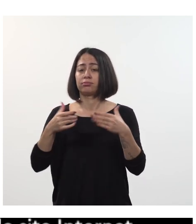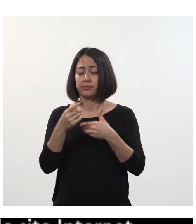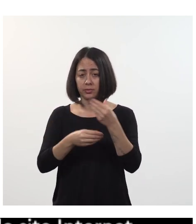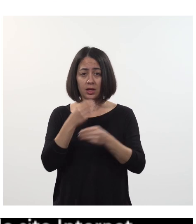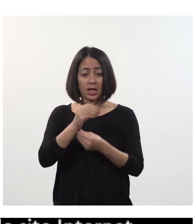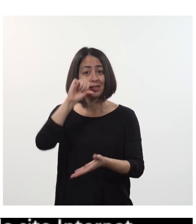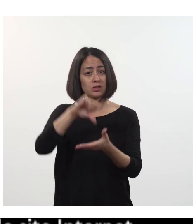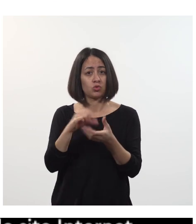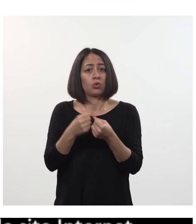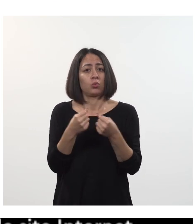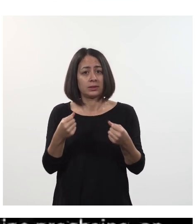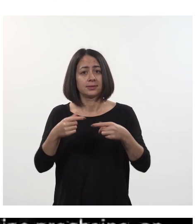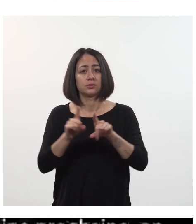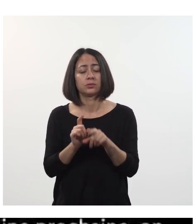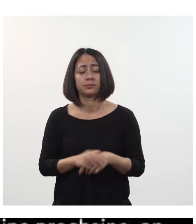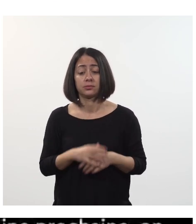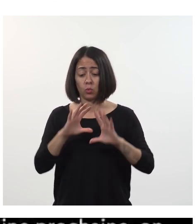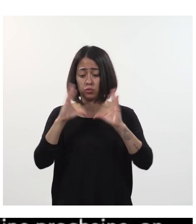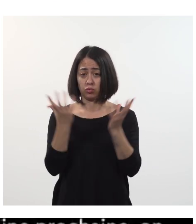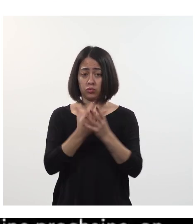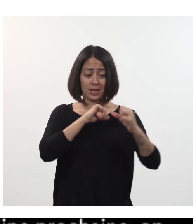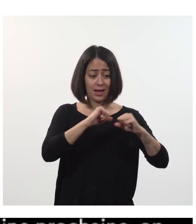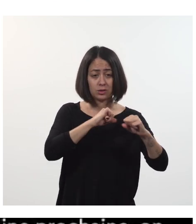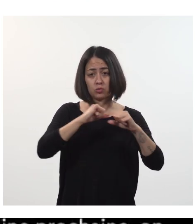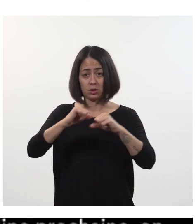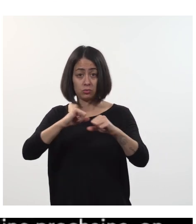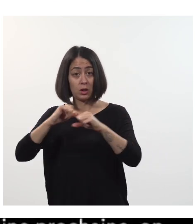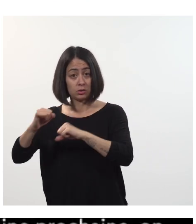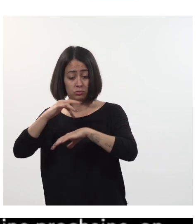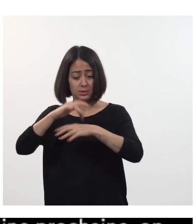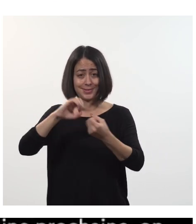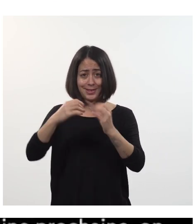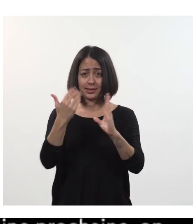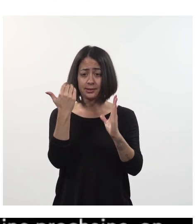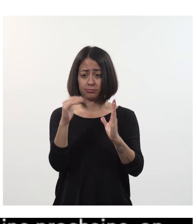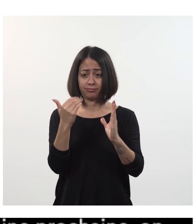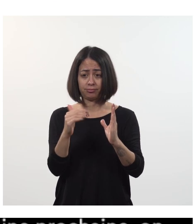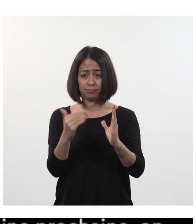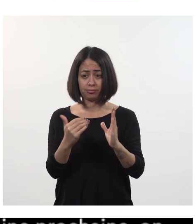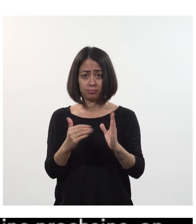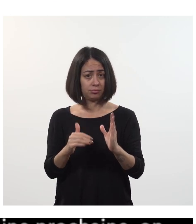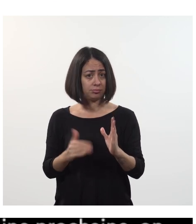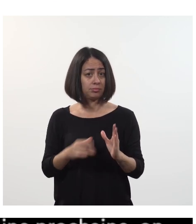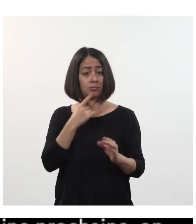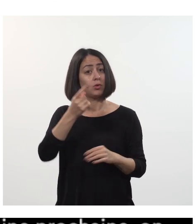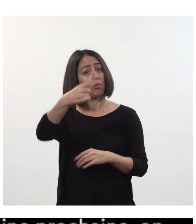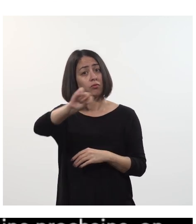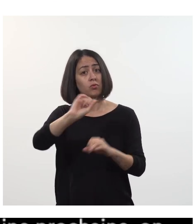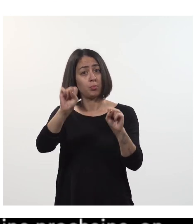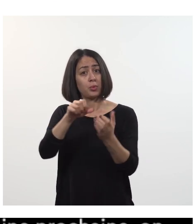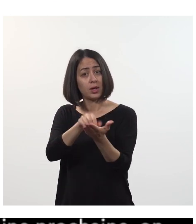toutes ces manifestations sont citées sur notre site internet de façon à ce que vous puissiez vous inscrire lorsque vous le